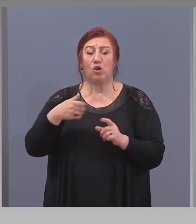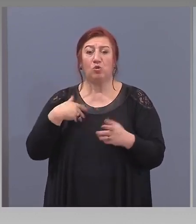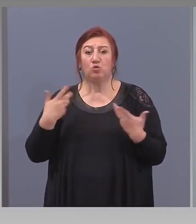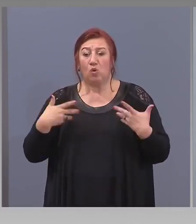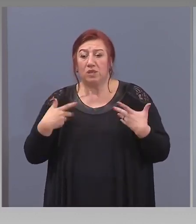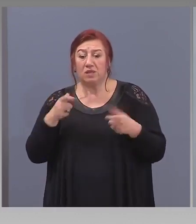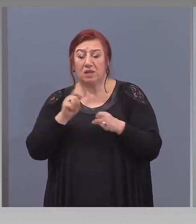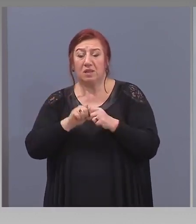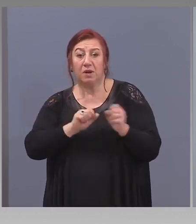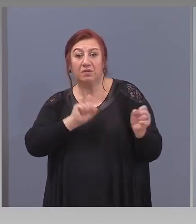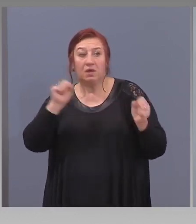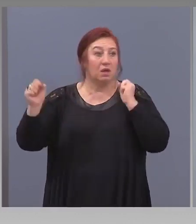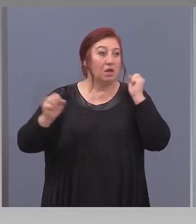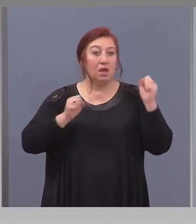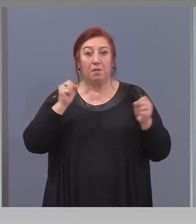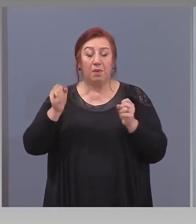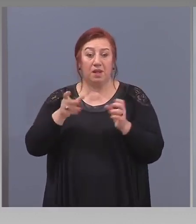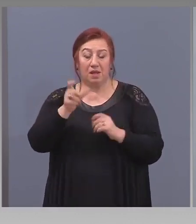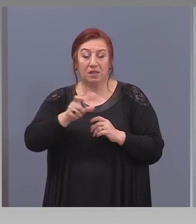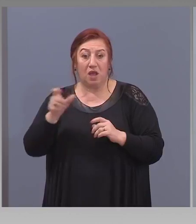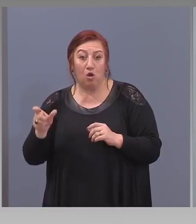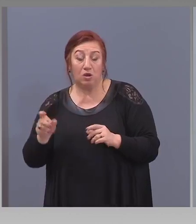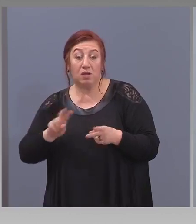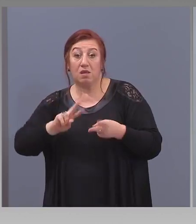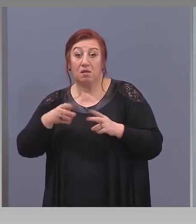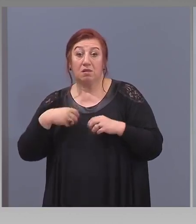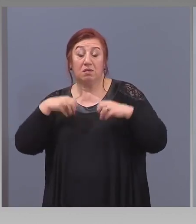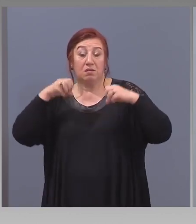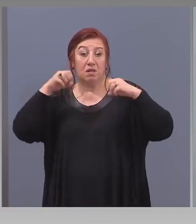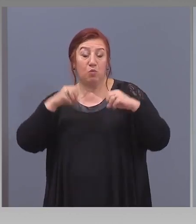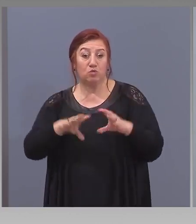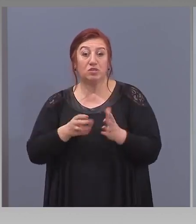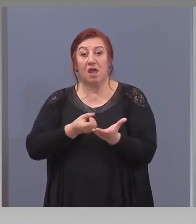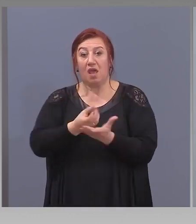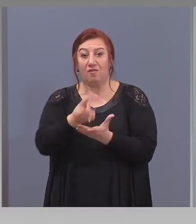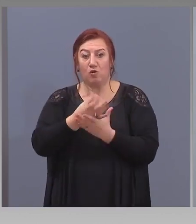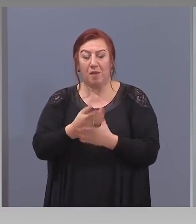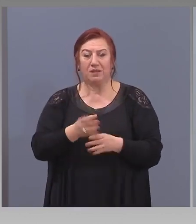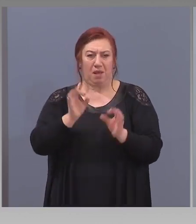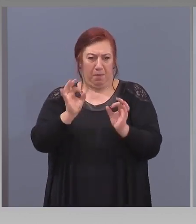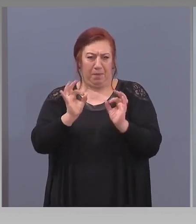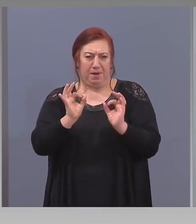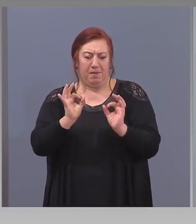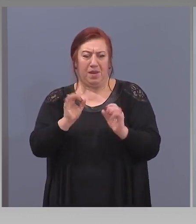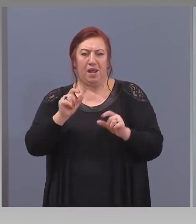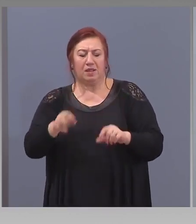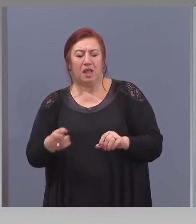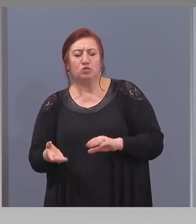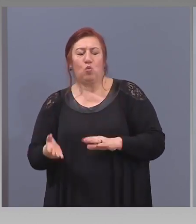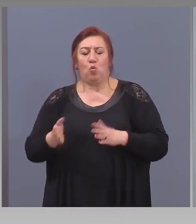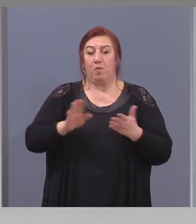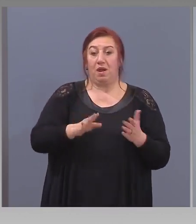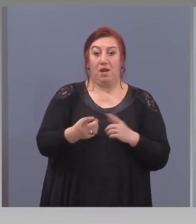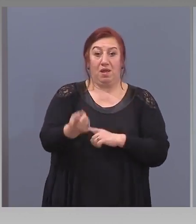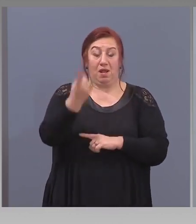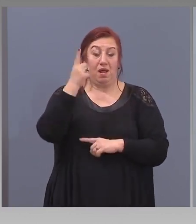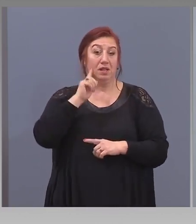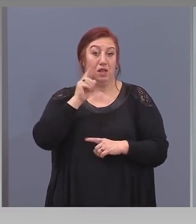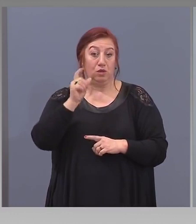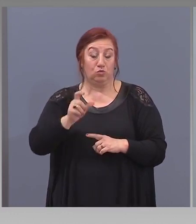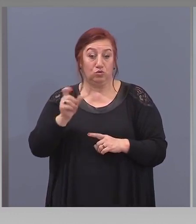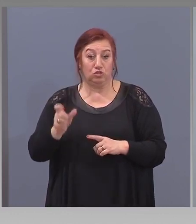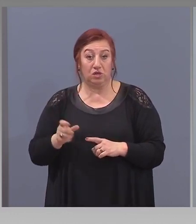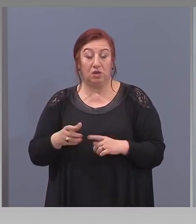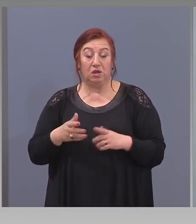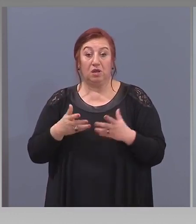паника по някакъв начин или пуснат информация, днеска умрели 1000 души, а примерно те ги крият. Нещо от този род. Тъй